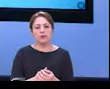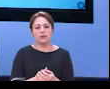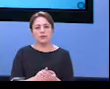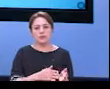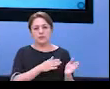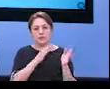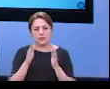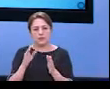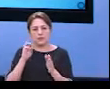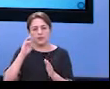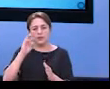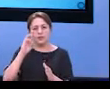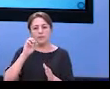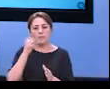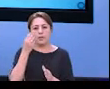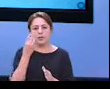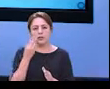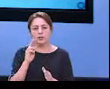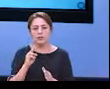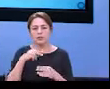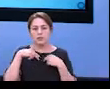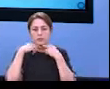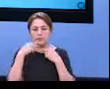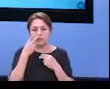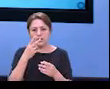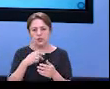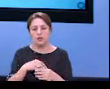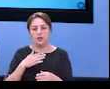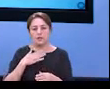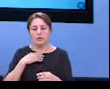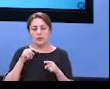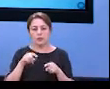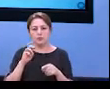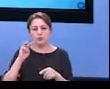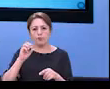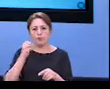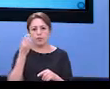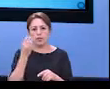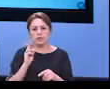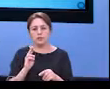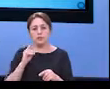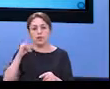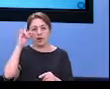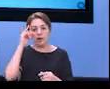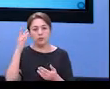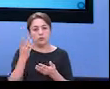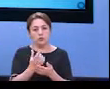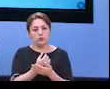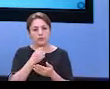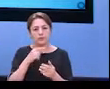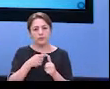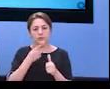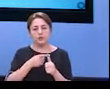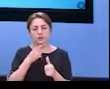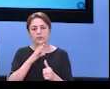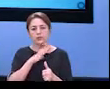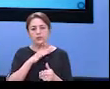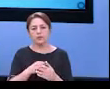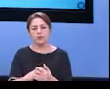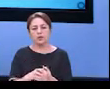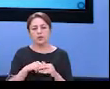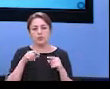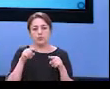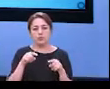Endi keyingi mashqimizga e'tibor bering. Men ushbu mashqni xatoni top deb nomladim.